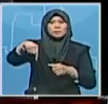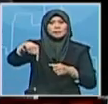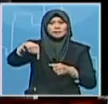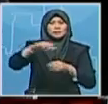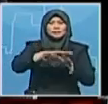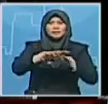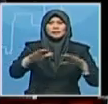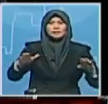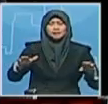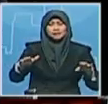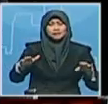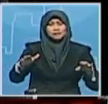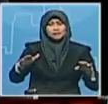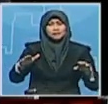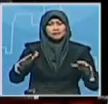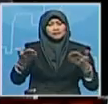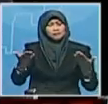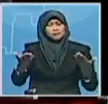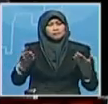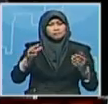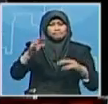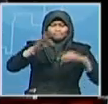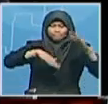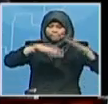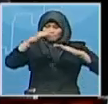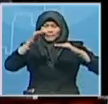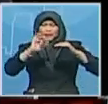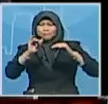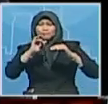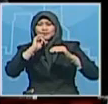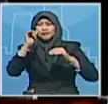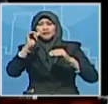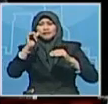banyak kisah kadang-kadang dia substandard ataupun cut corners.